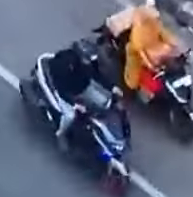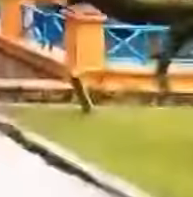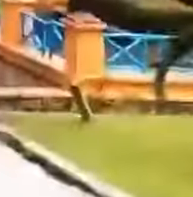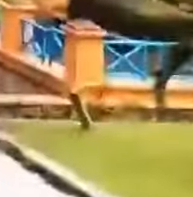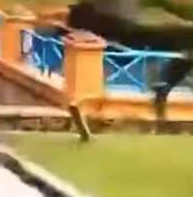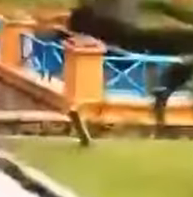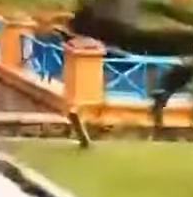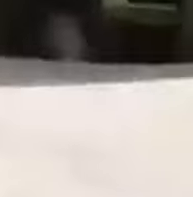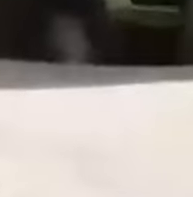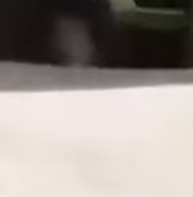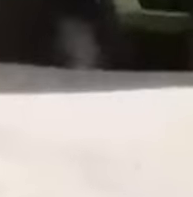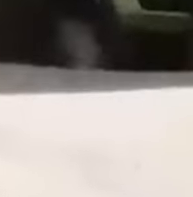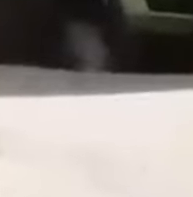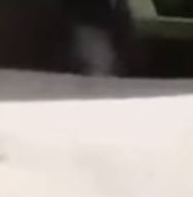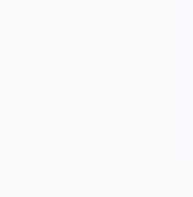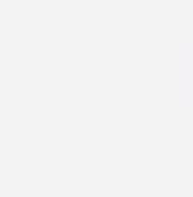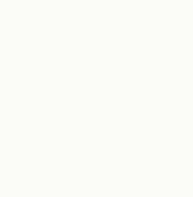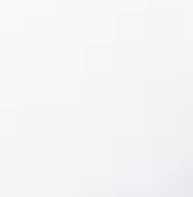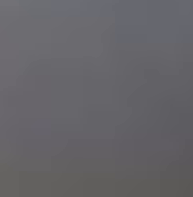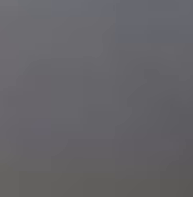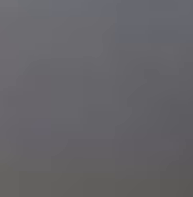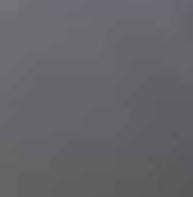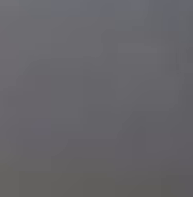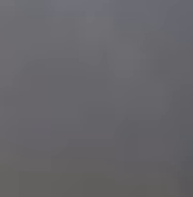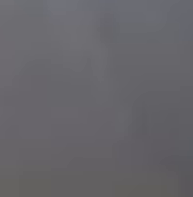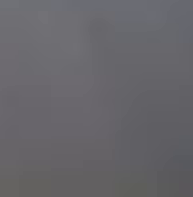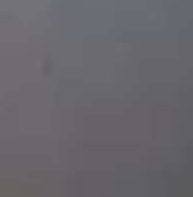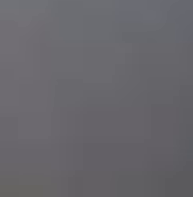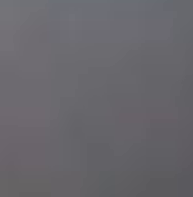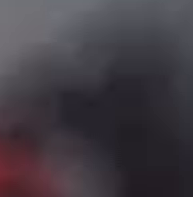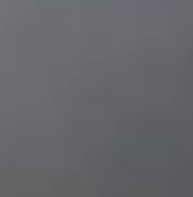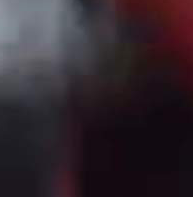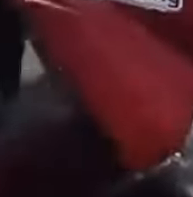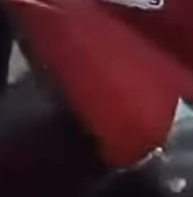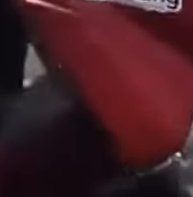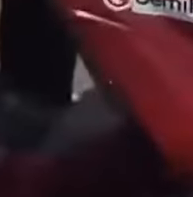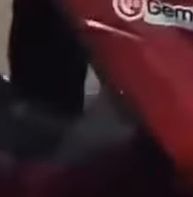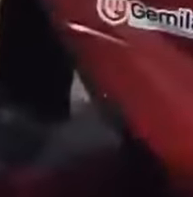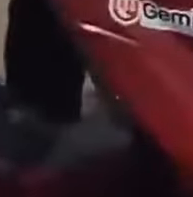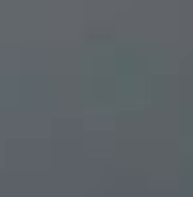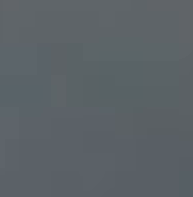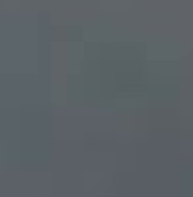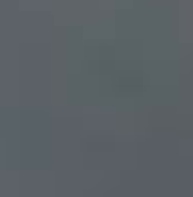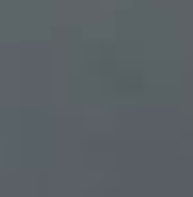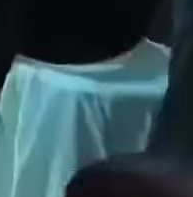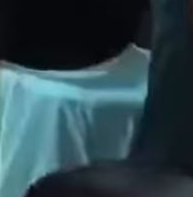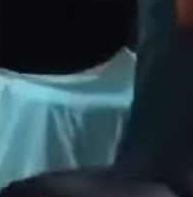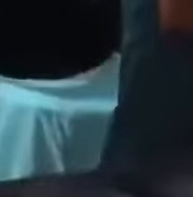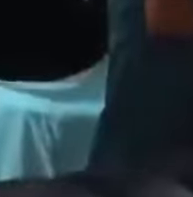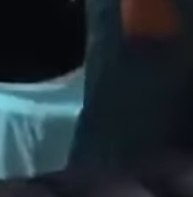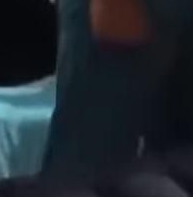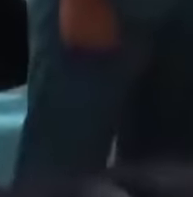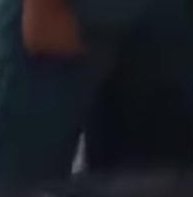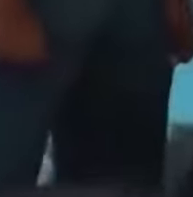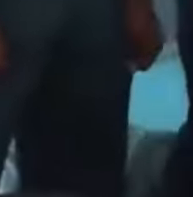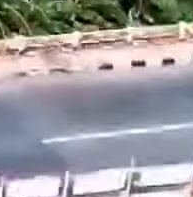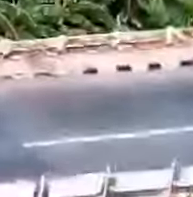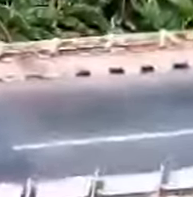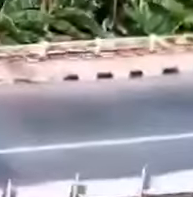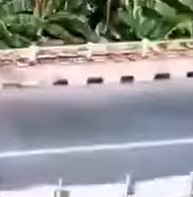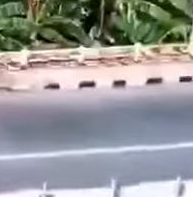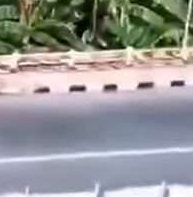Jawa Barat. Dengan melibatkan sejumlah komunitas masyarakat, acara ini diharapkan dapat menyebarkan pesan